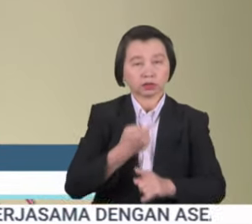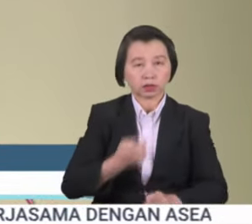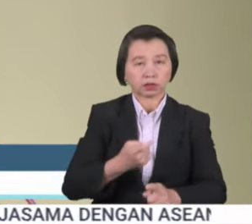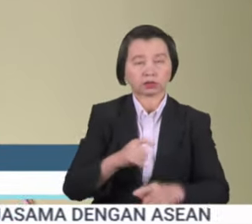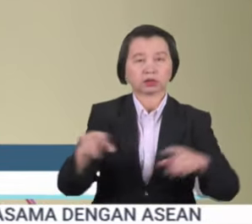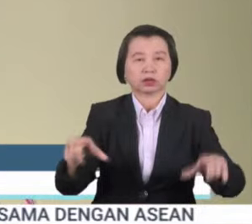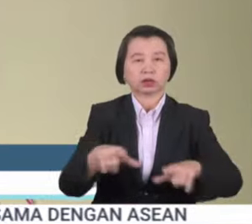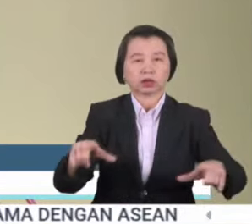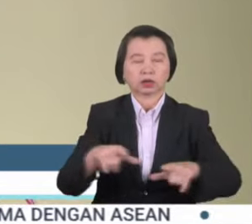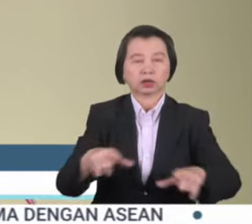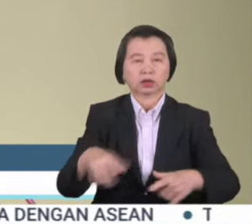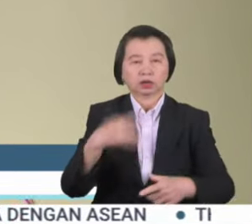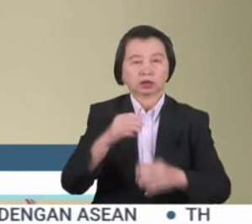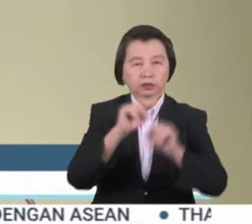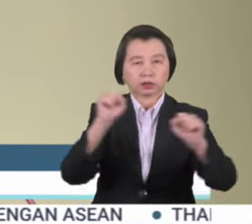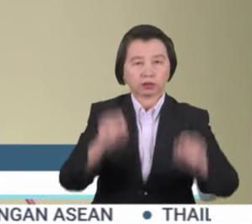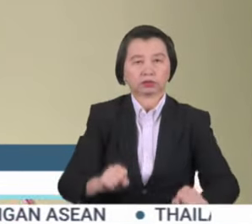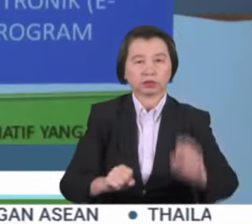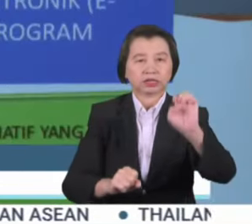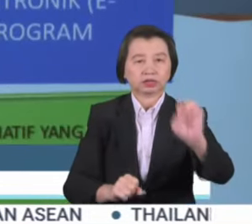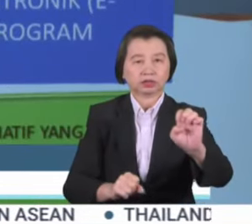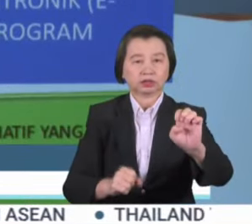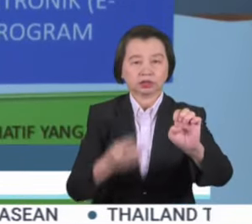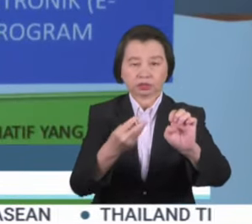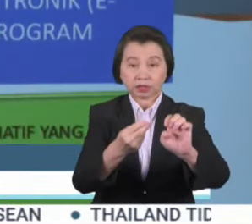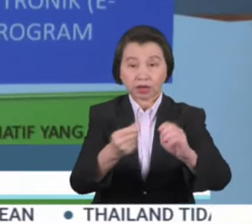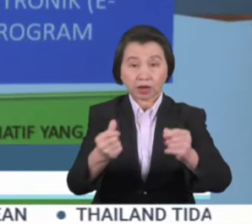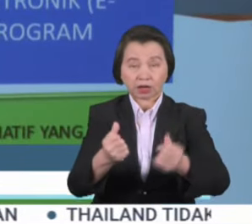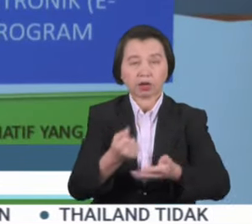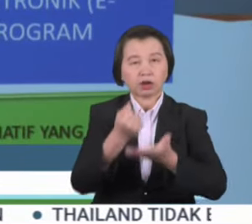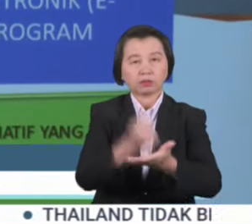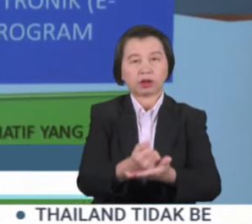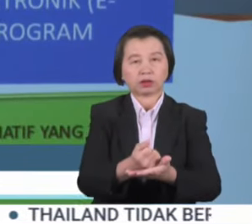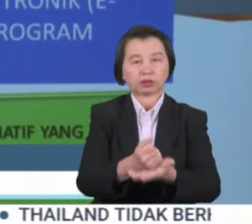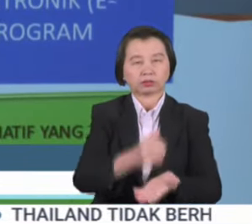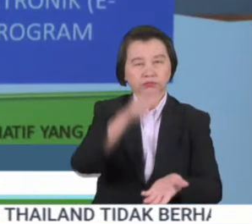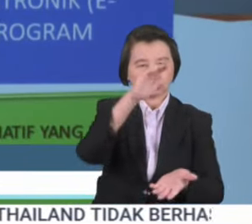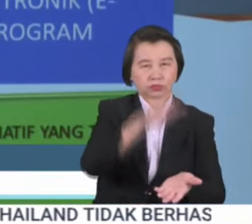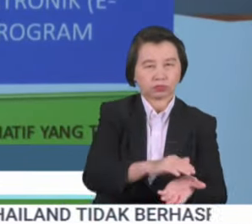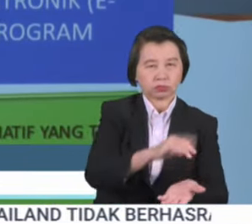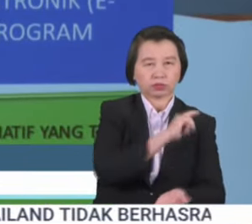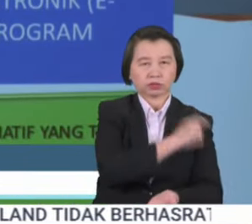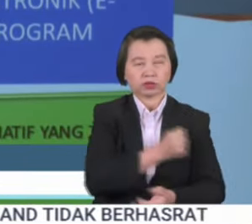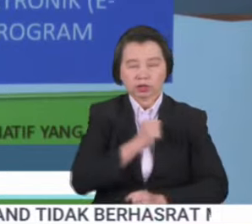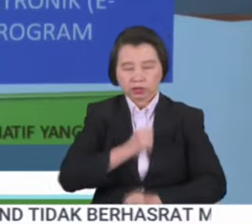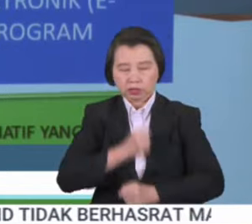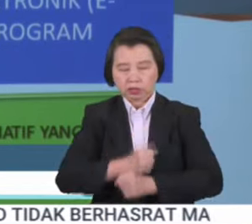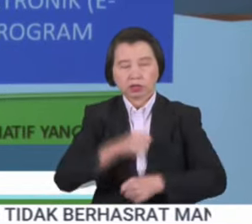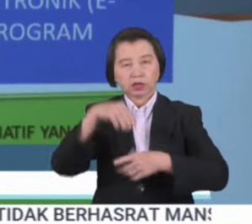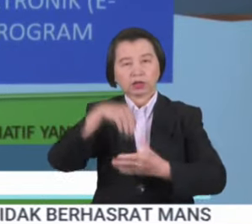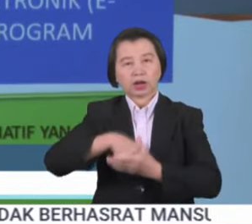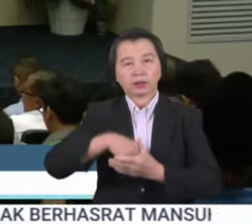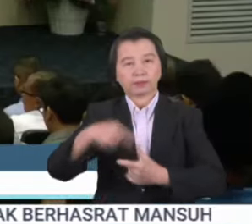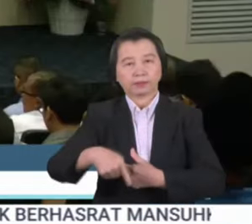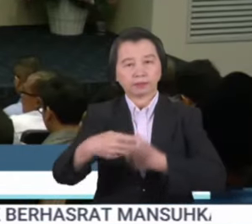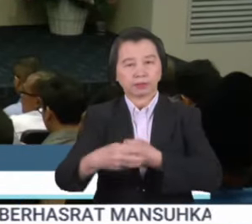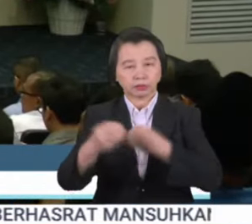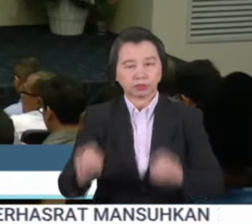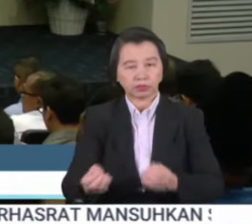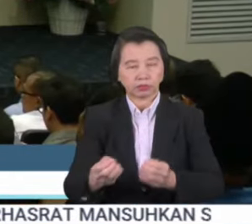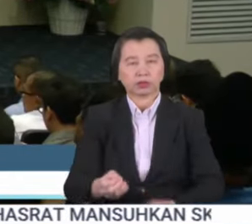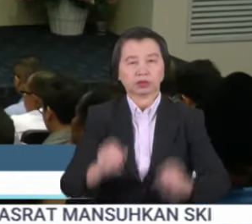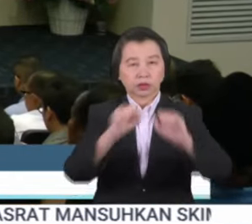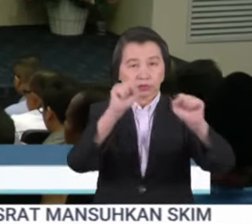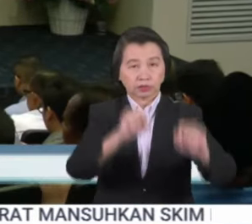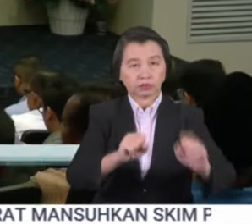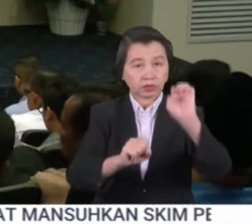daripada pelaksanaan sistem e-tanah yang membantu mengoptimumkan tenaga kerja di pejabat. Sistem